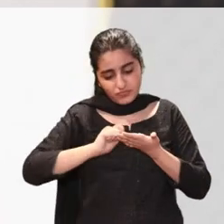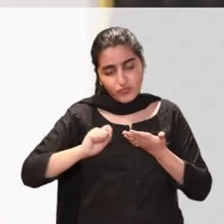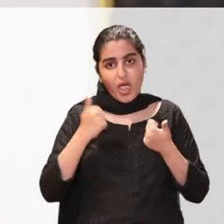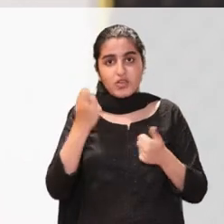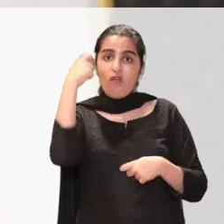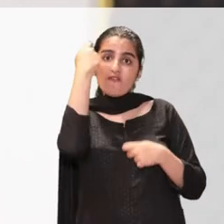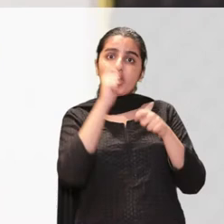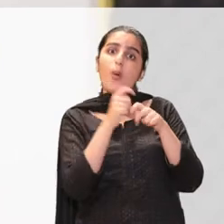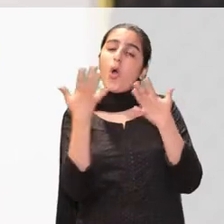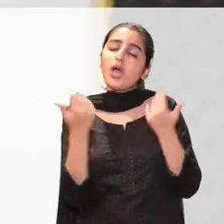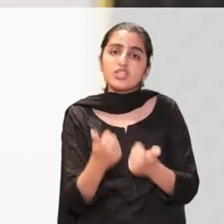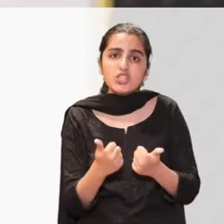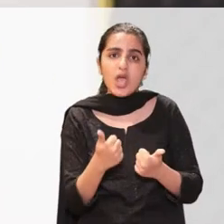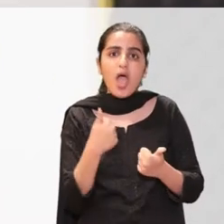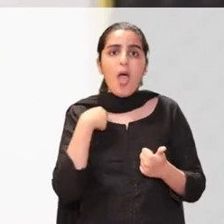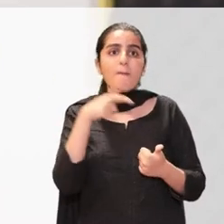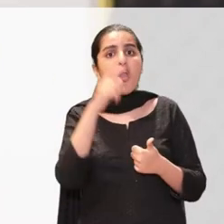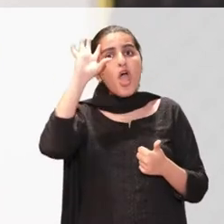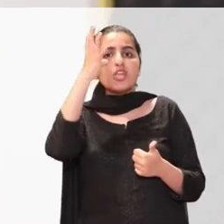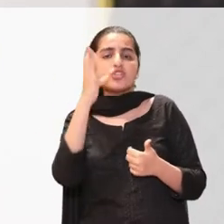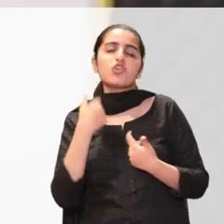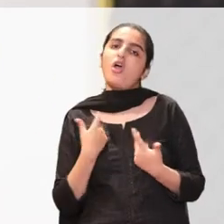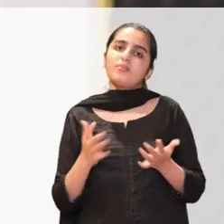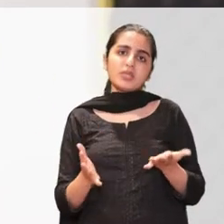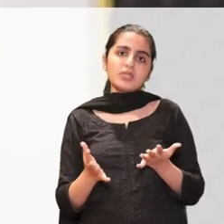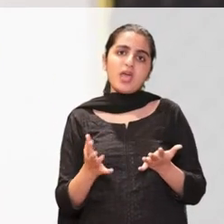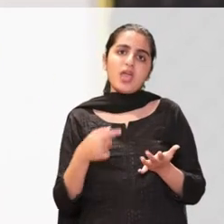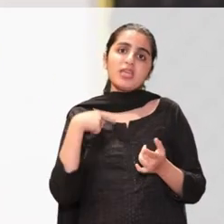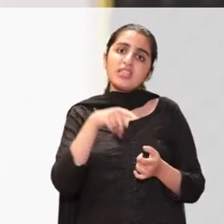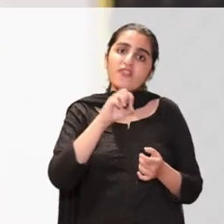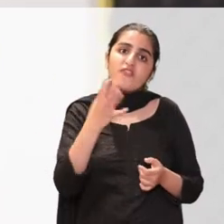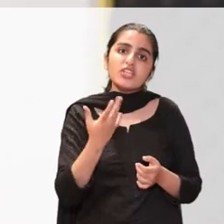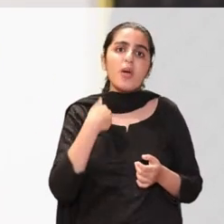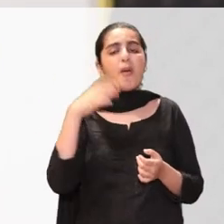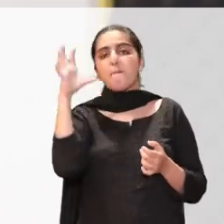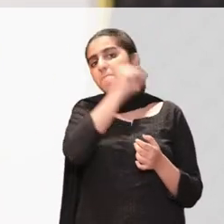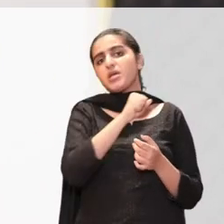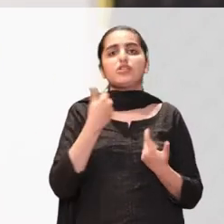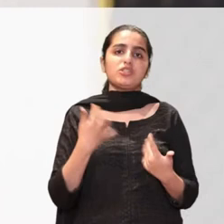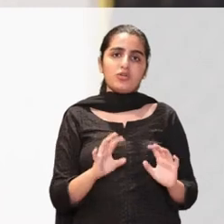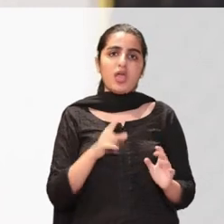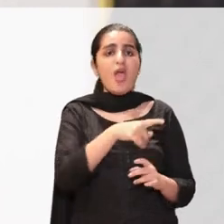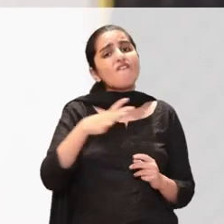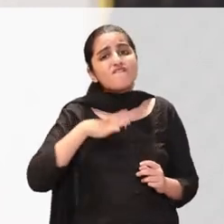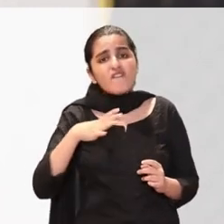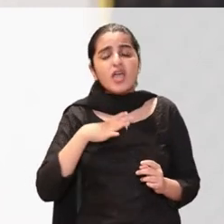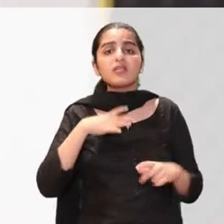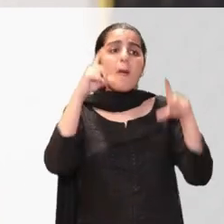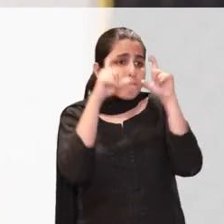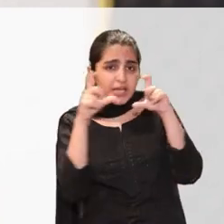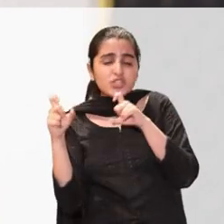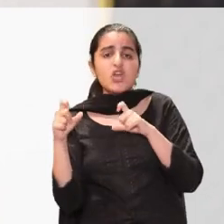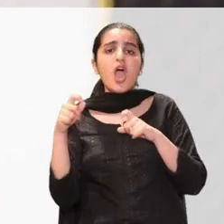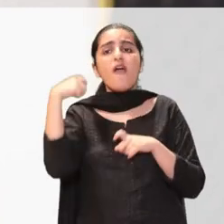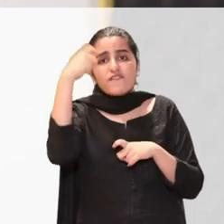मे पिक्चर्स मेक वीडियोस व टैक्सी ड्राइवर्स लाइक करें कि आप किस मोमेंट में है तो सोशल मीडिया क्लब ना पूगे ना करें तो उसके